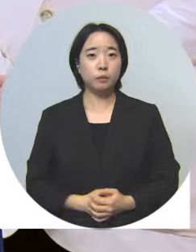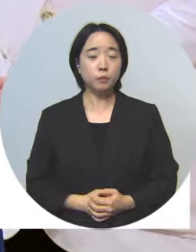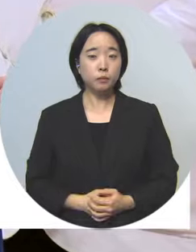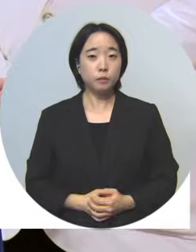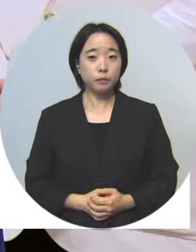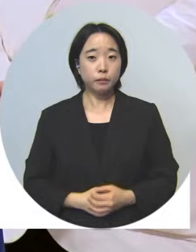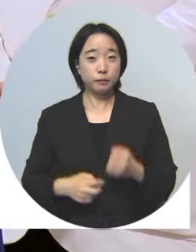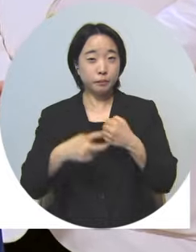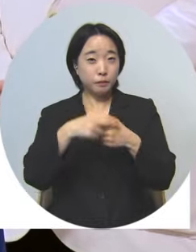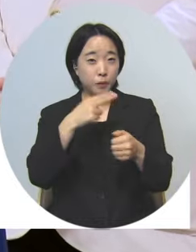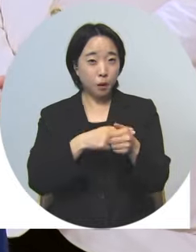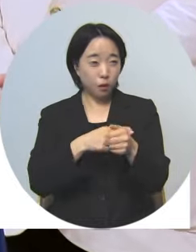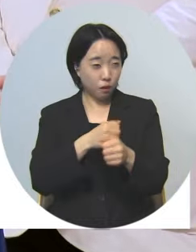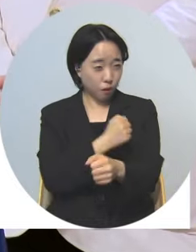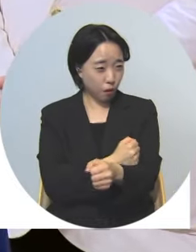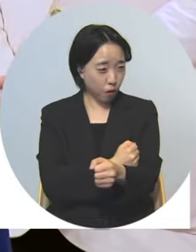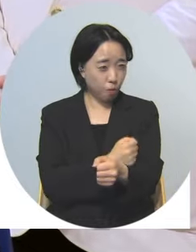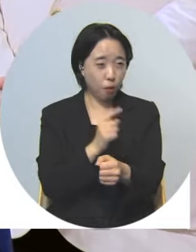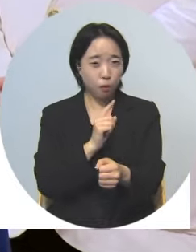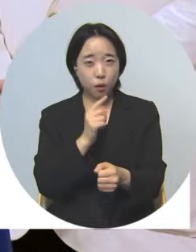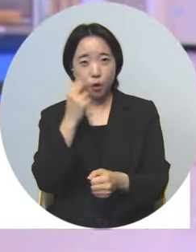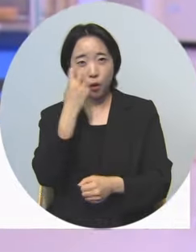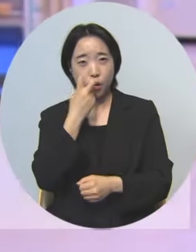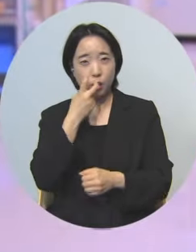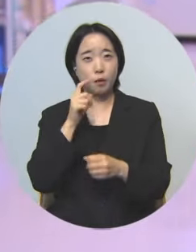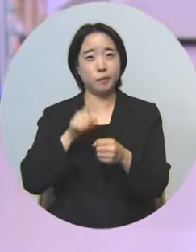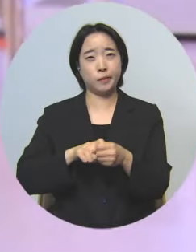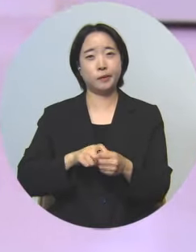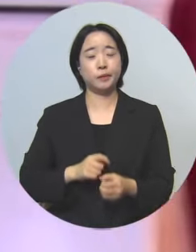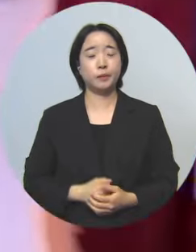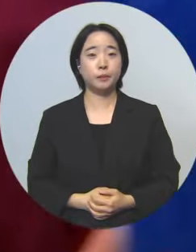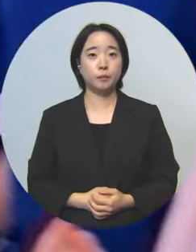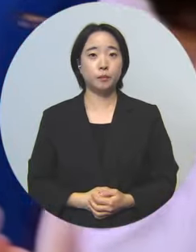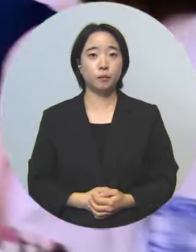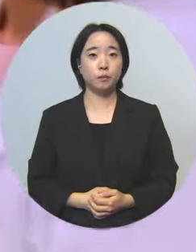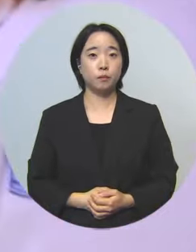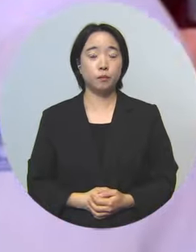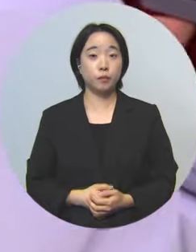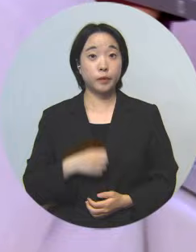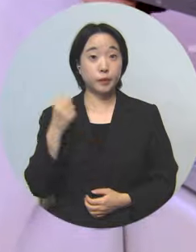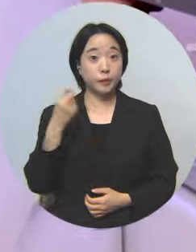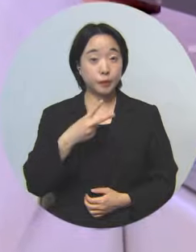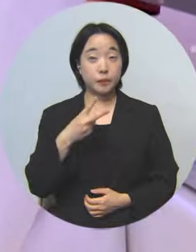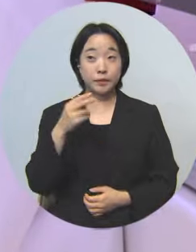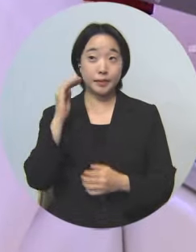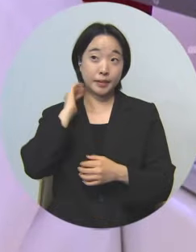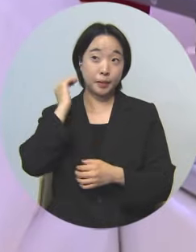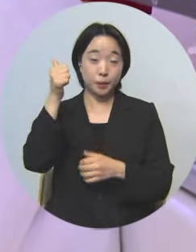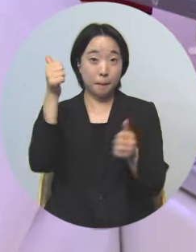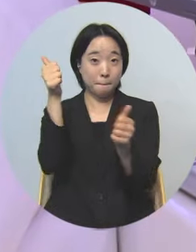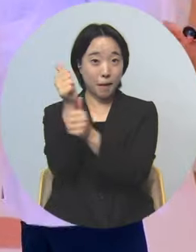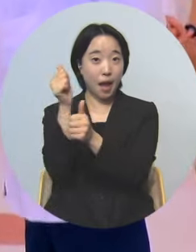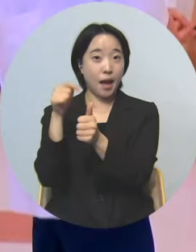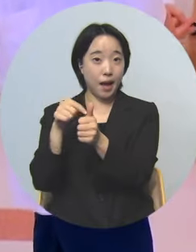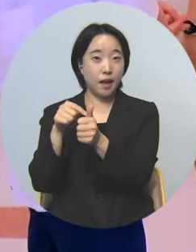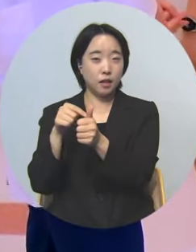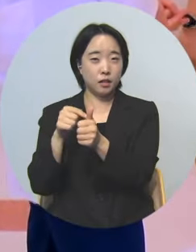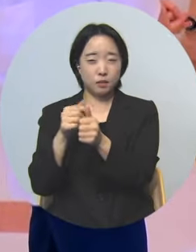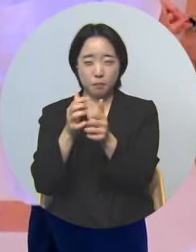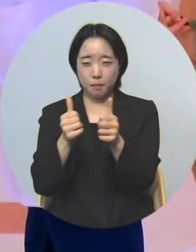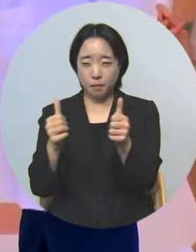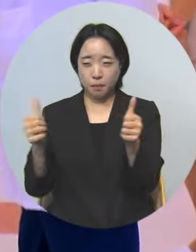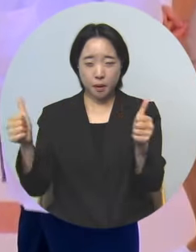고생하는지 현장을습니다 윤 대통령은 이어 대통령실 비서관급 참모진을 전국